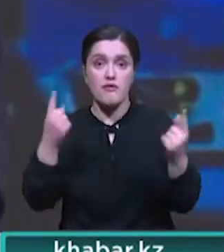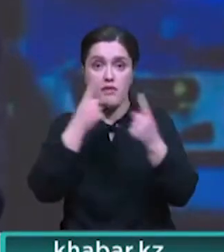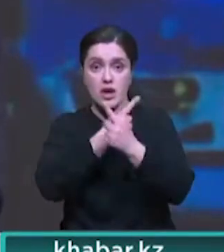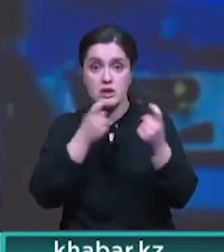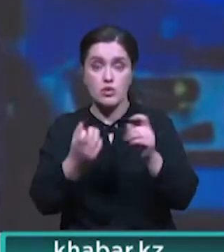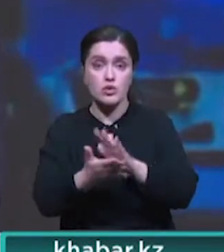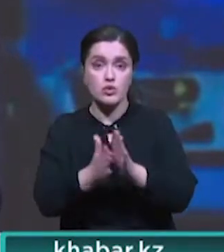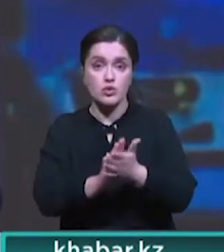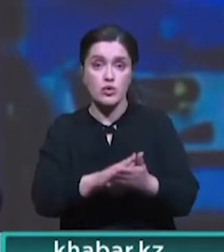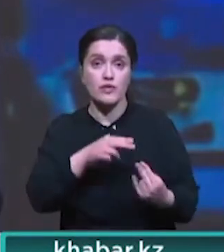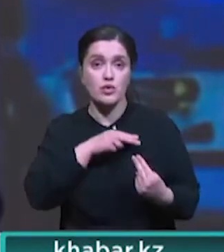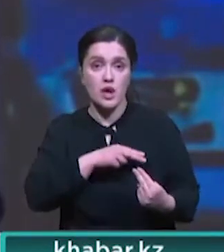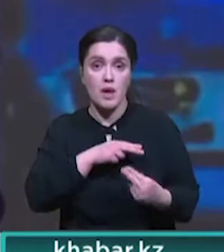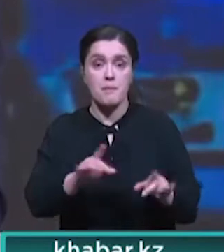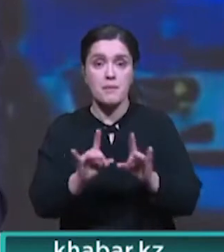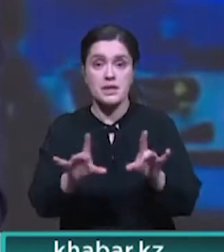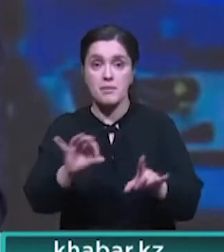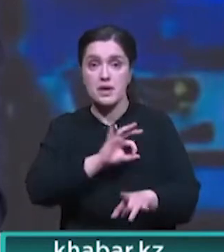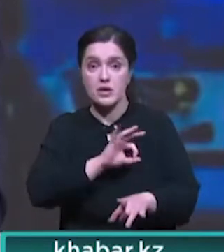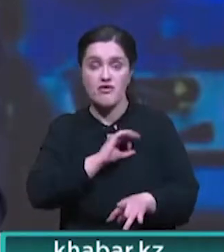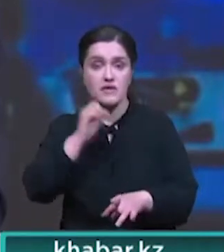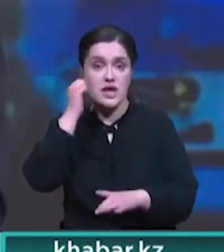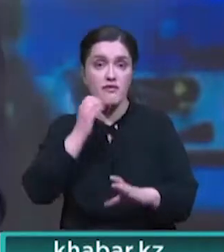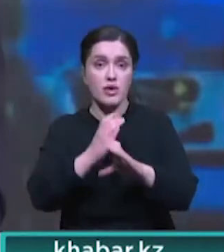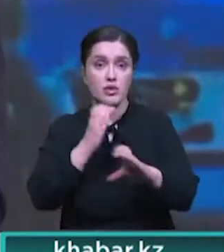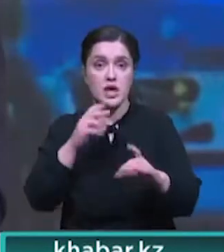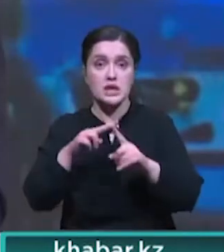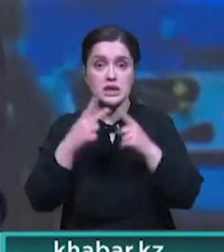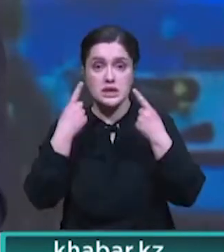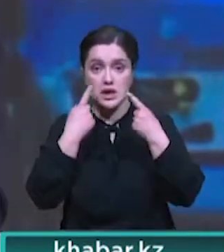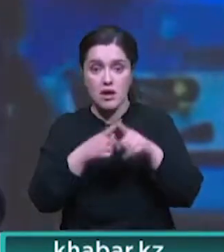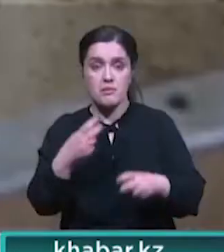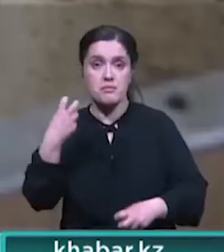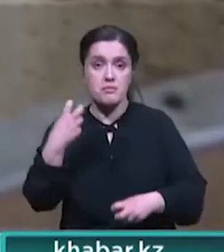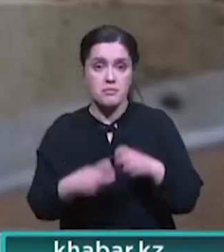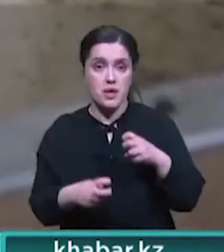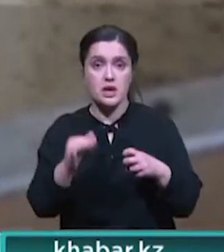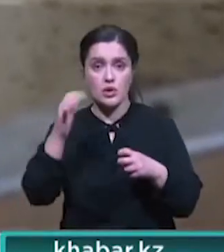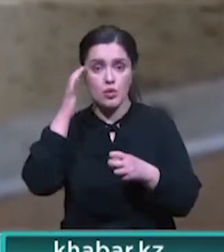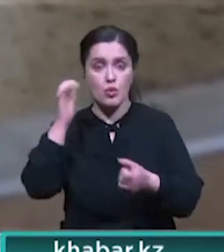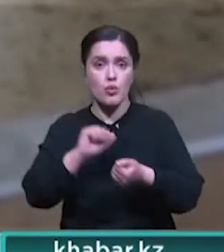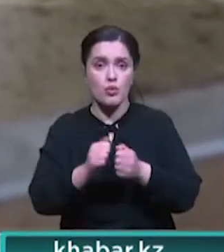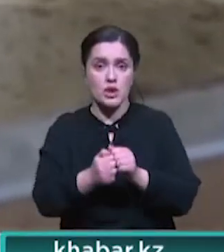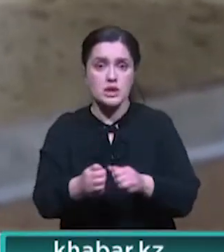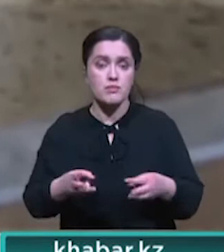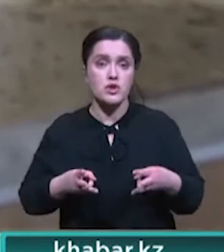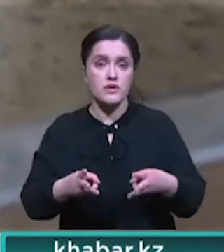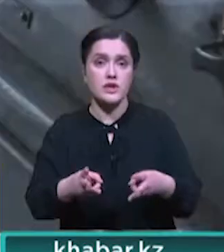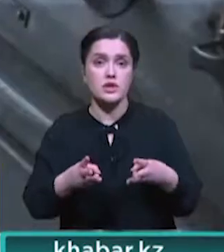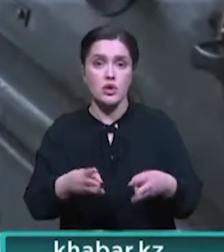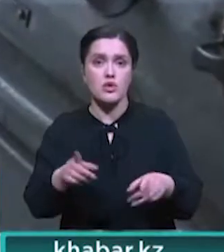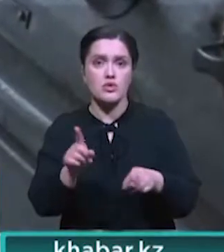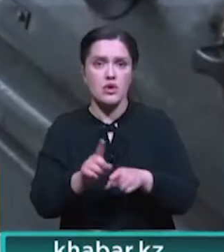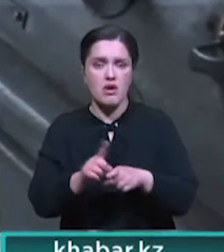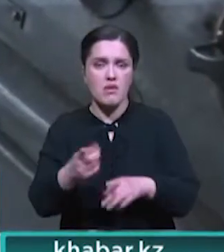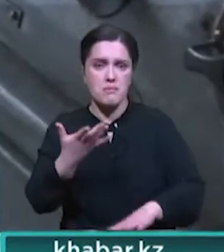огласке существующих условий труда по словам проводников старых вагонов час технических средств вышла из строя да и уголь используемый в качестве